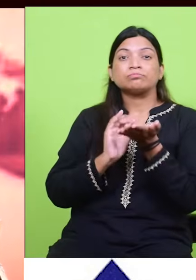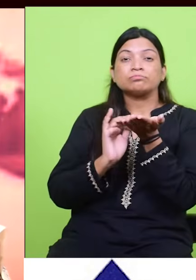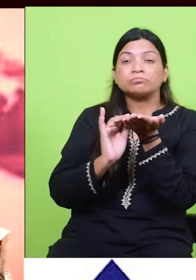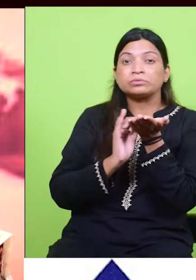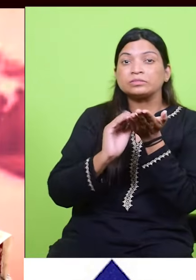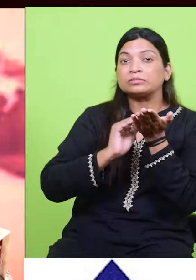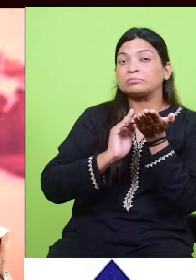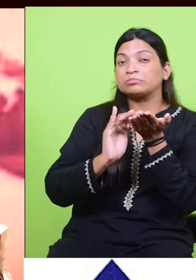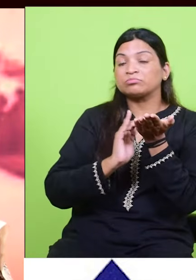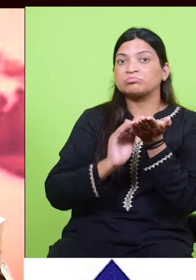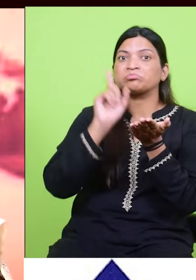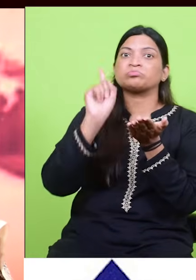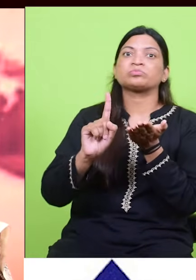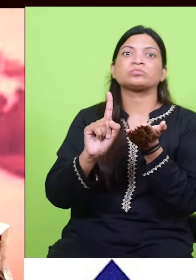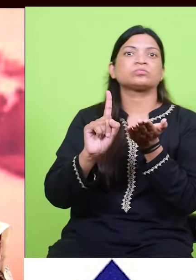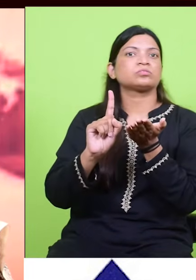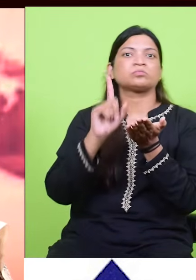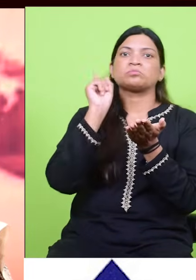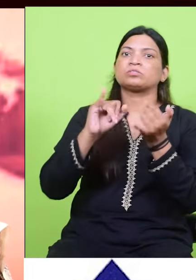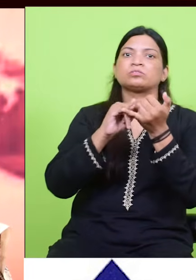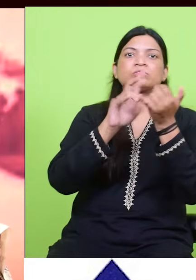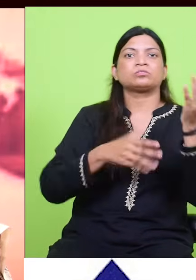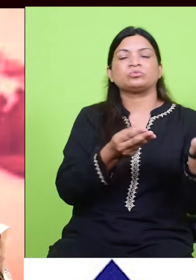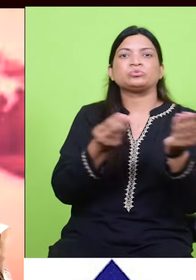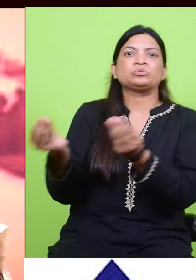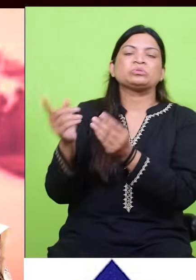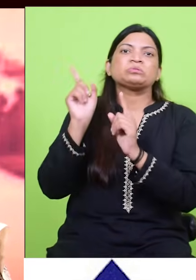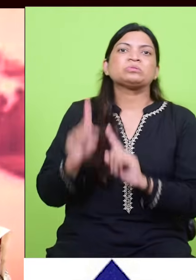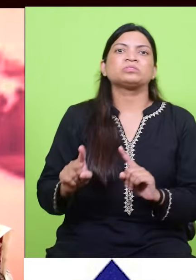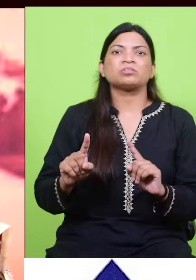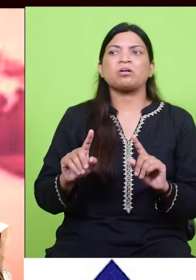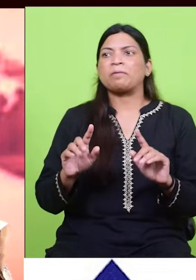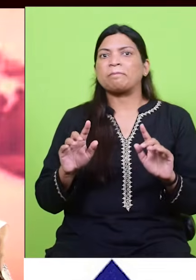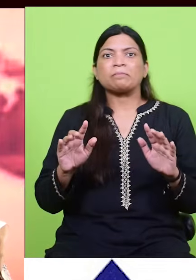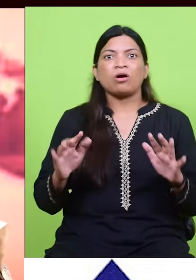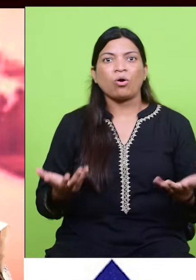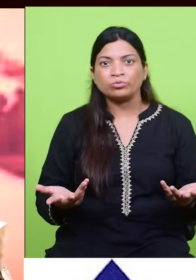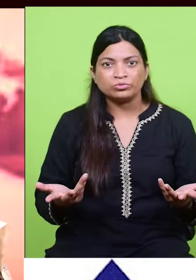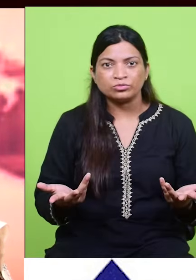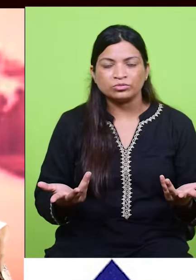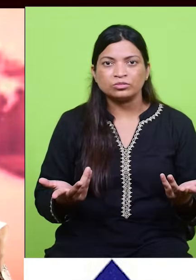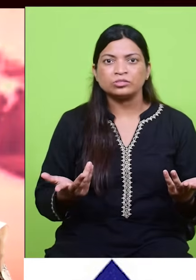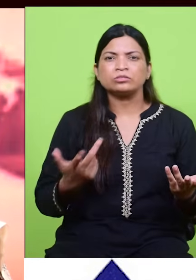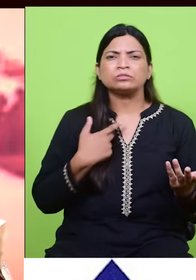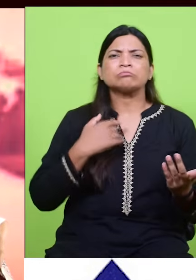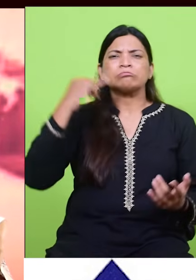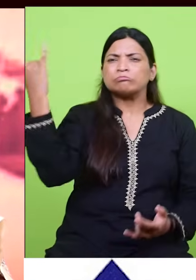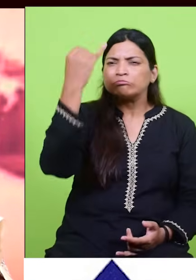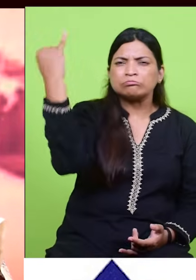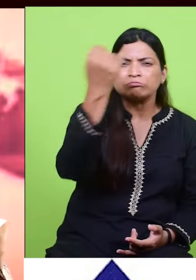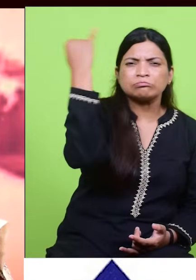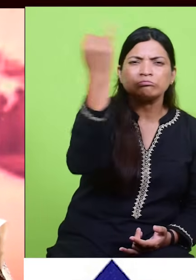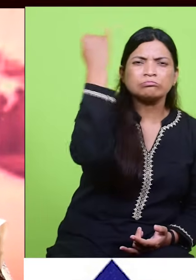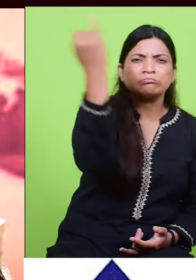चाहिए था, वो भी ब्रेल में चाहिए था। तो हमारे यहाँ एमपी बोर्ड में जो सुविधा है ना, वो हिंदी मीडियम का ब्रेल का मटेरियल हमको अवेलेबल होता है। तो